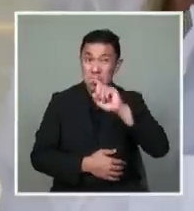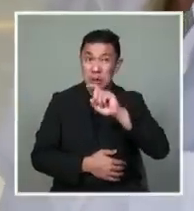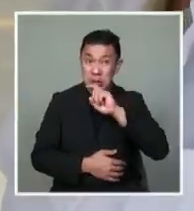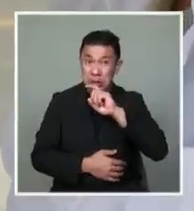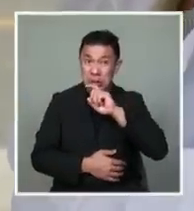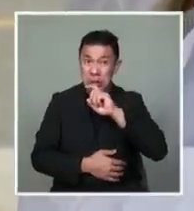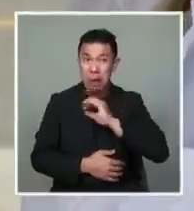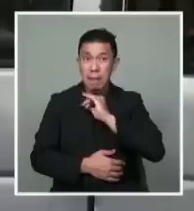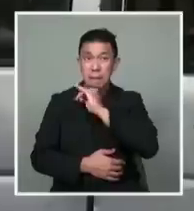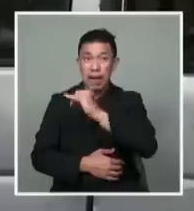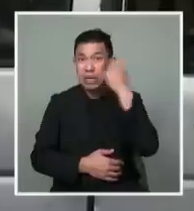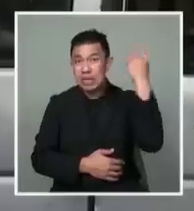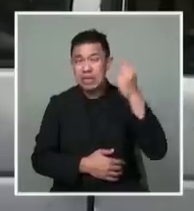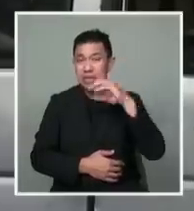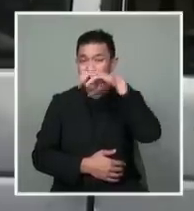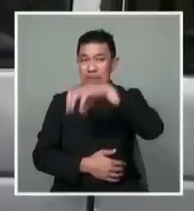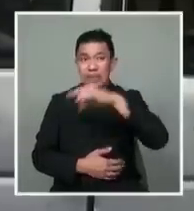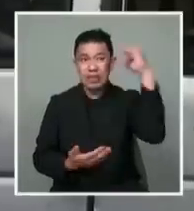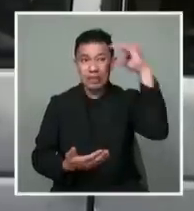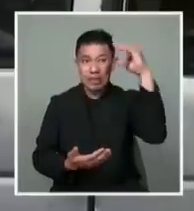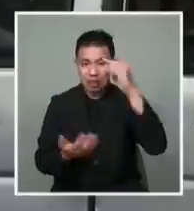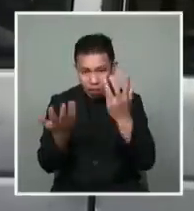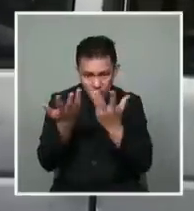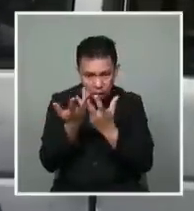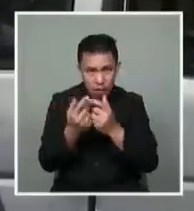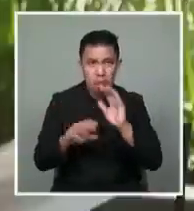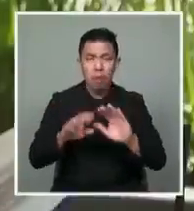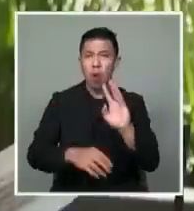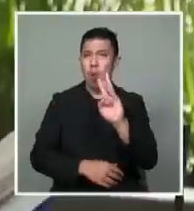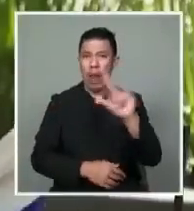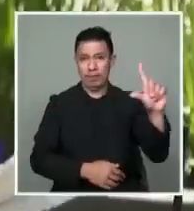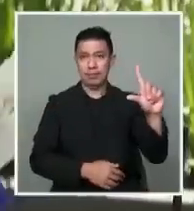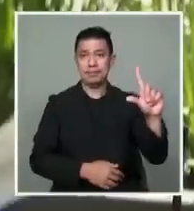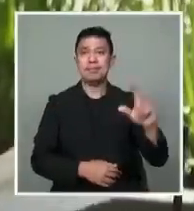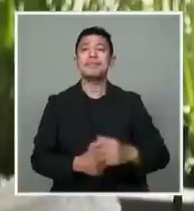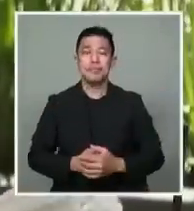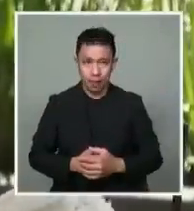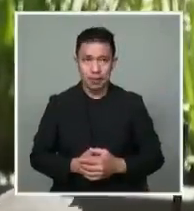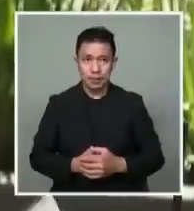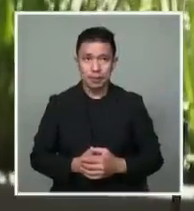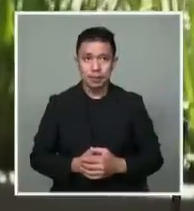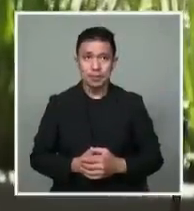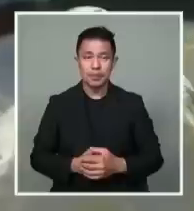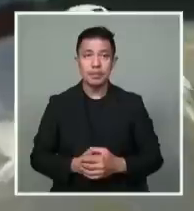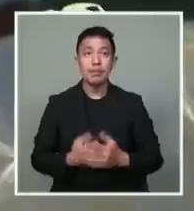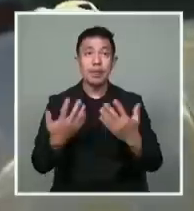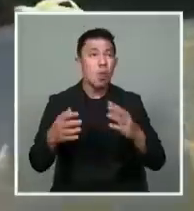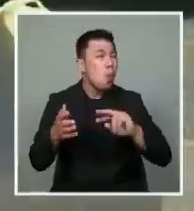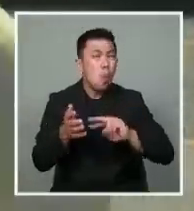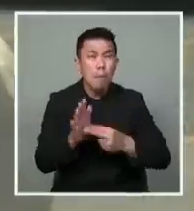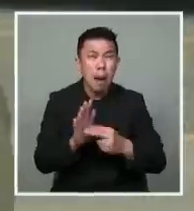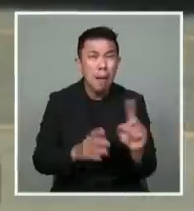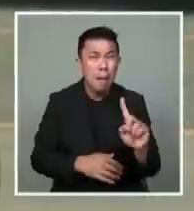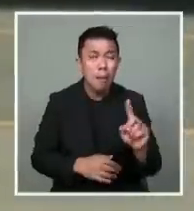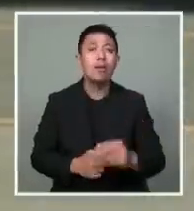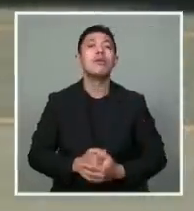ไปเช็ค security เช็คตามสนามบินต่างๆเนี่ยนับสถิติได้ประมาณ6ล้านคนนะคะในช่วงสัปดาห์ขอบคุณพระเจ้ามันหมายความว่าอย่าง